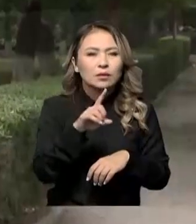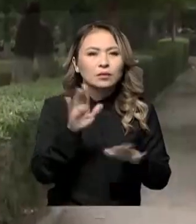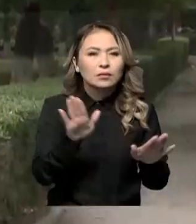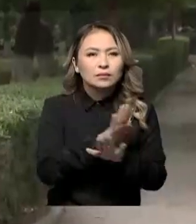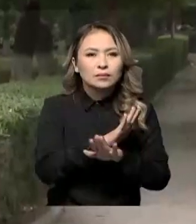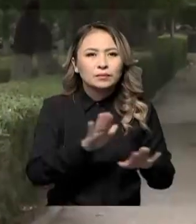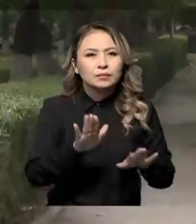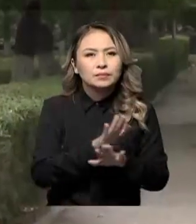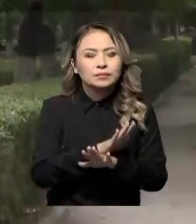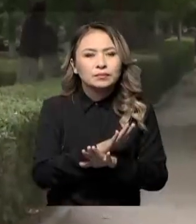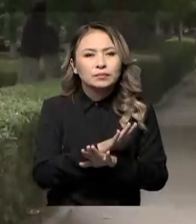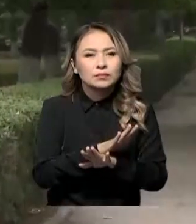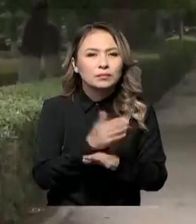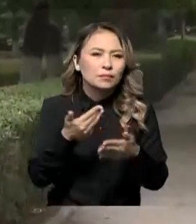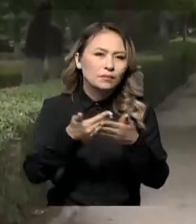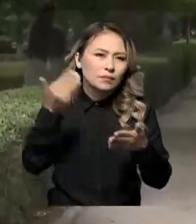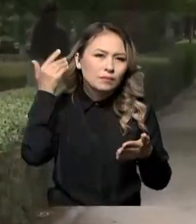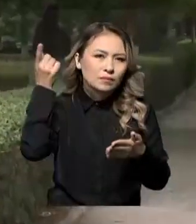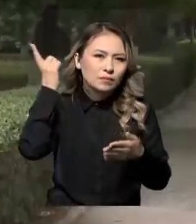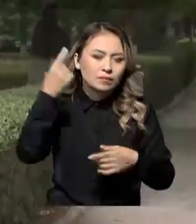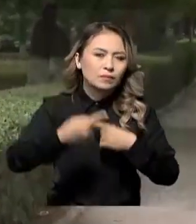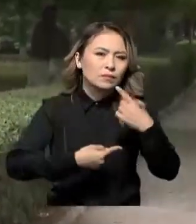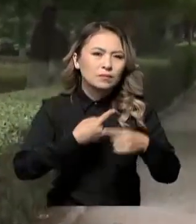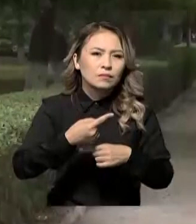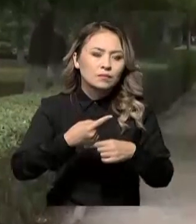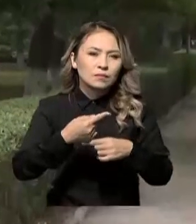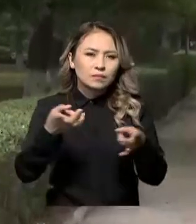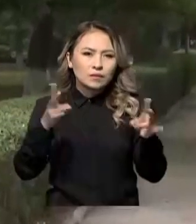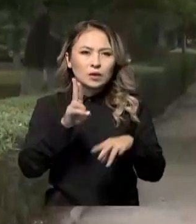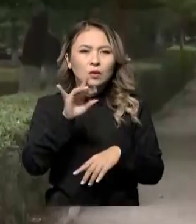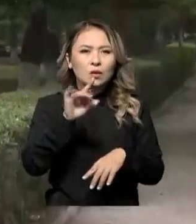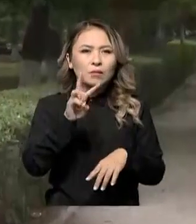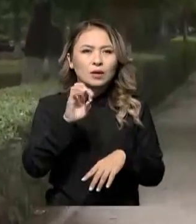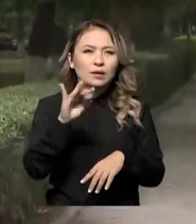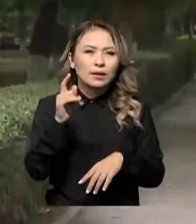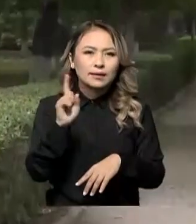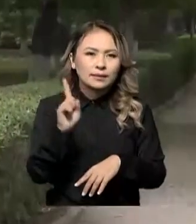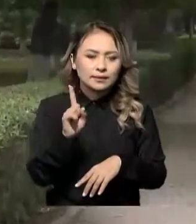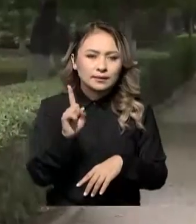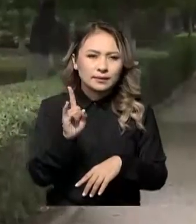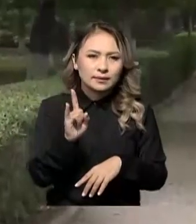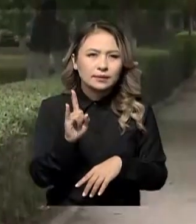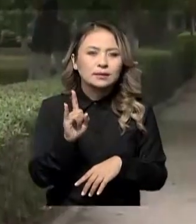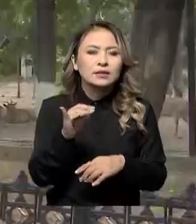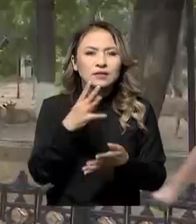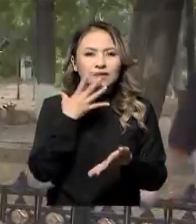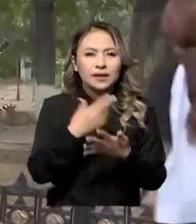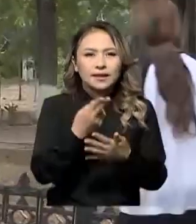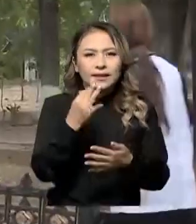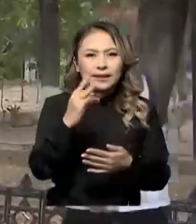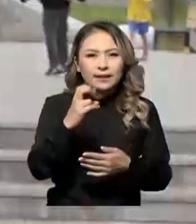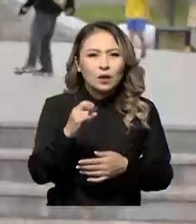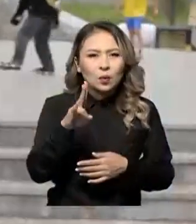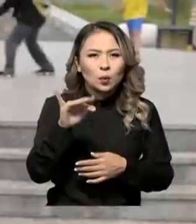күйі жақсы. Бұрынғыларымыз, ата-апаларымыздан жаңағы Құрманғазы күйші өзіміз. Дина